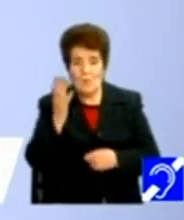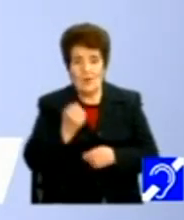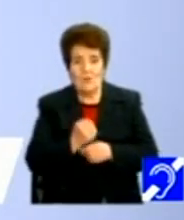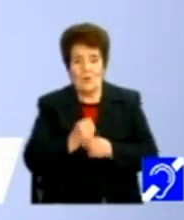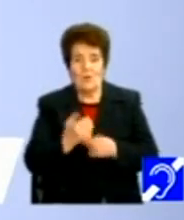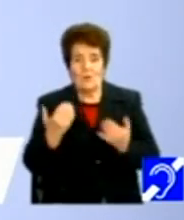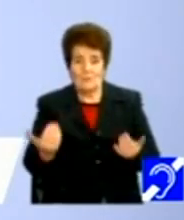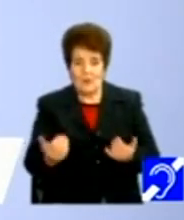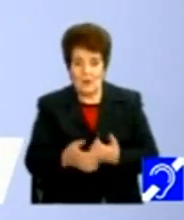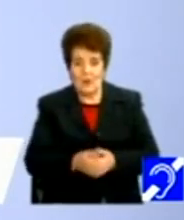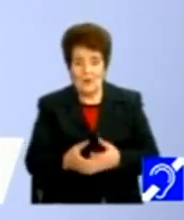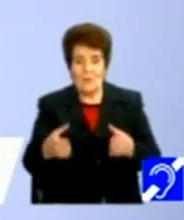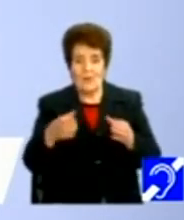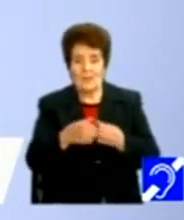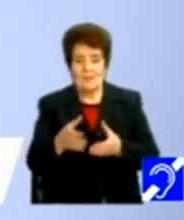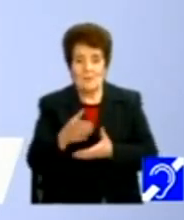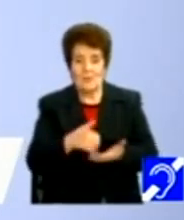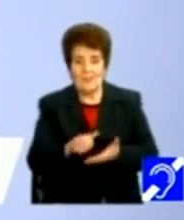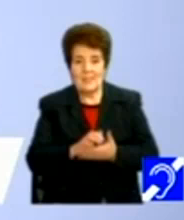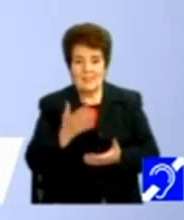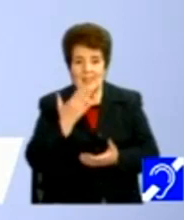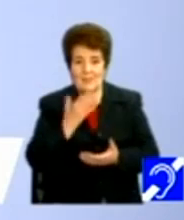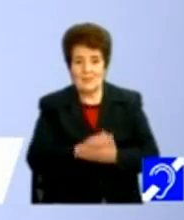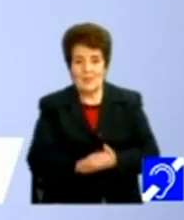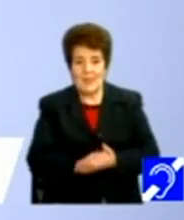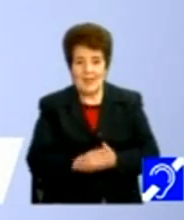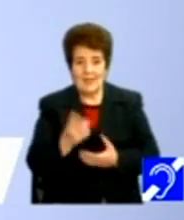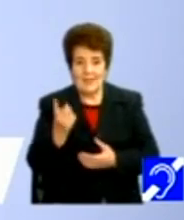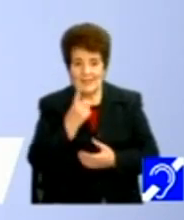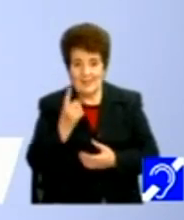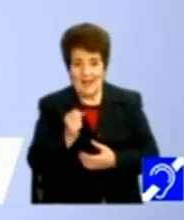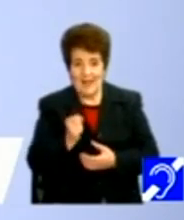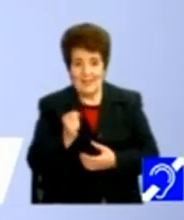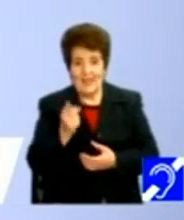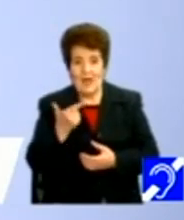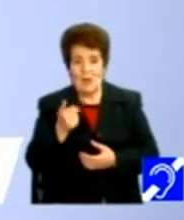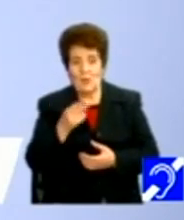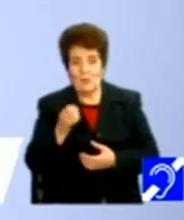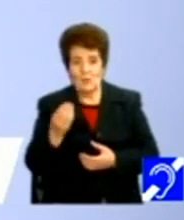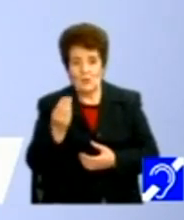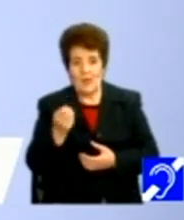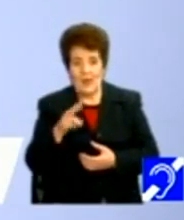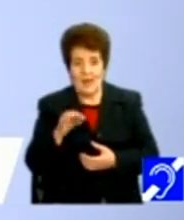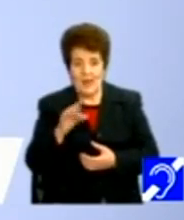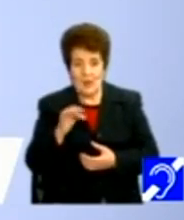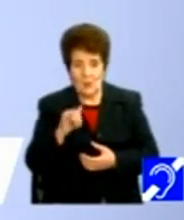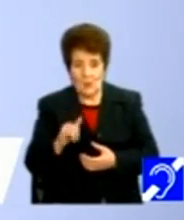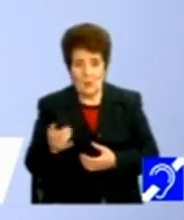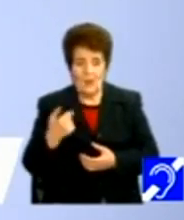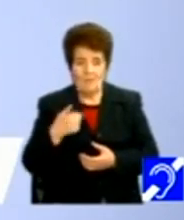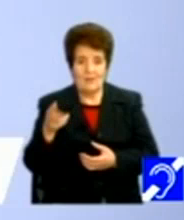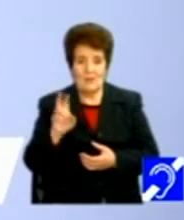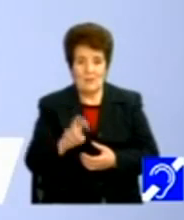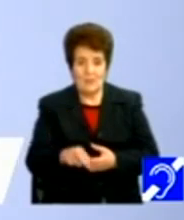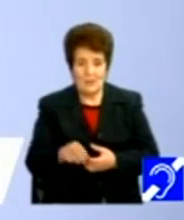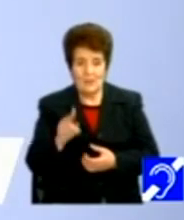că mișcarea Partidul Unității Naționale întâi s-a unit Ana Guțu cu domnul Șalaru, după care am venit eu, după